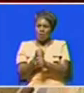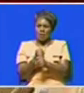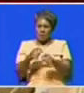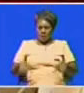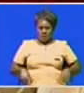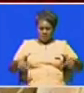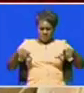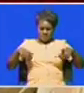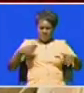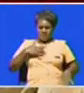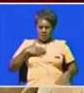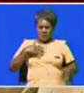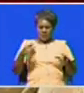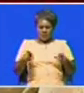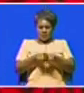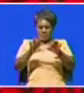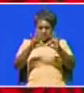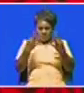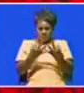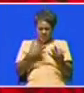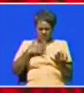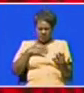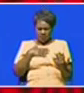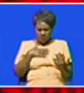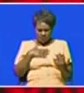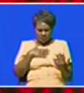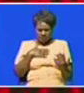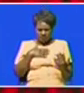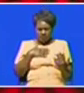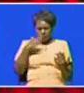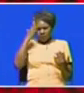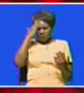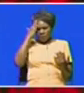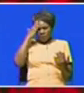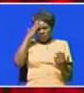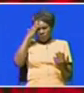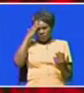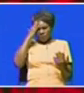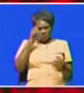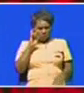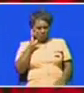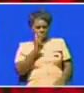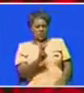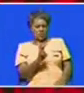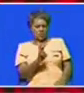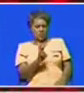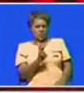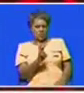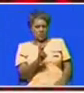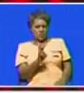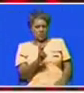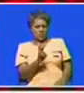maisha yangu na pia familia yangu. Unajua hata wewe mwenyewe ukiona vile